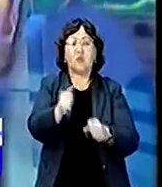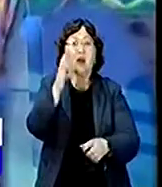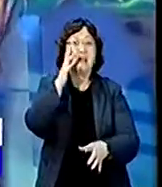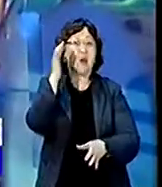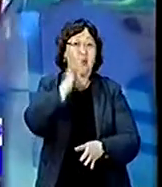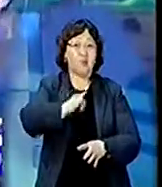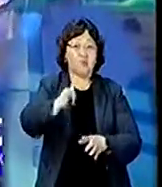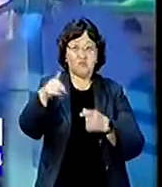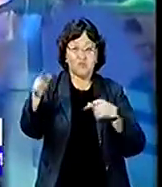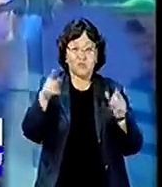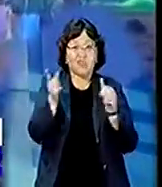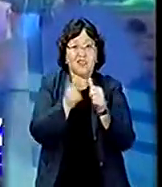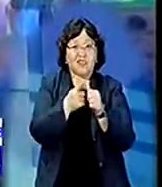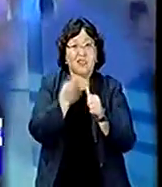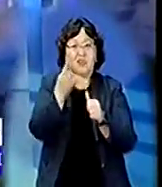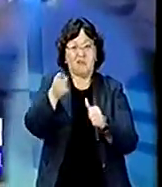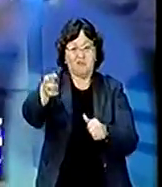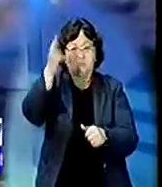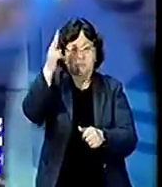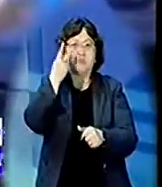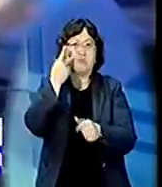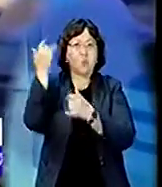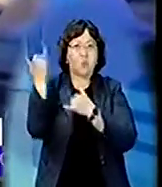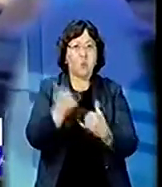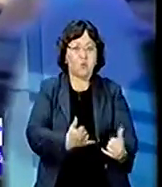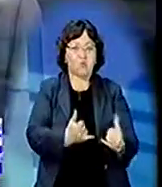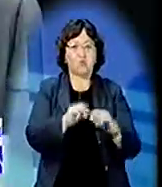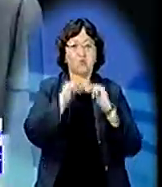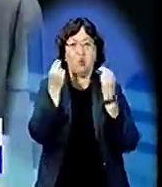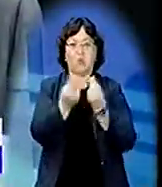нэг тэргүүнийг өрж оролцуулдаг уламжлалтай юм байна.